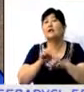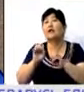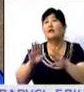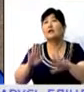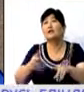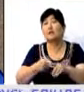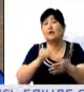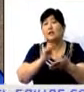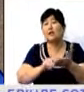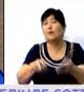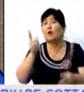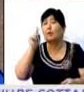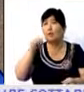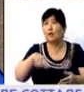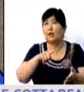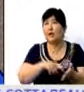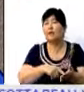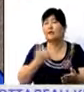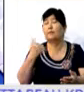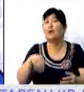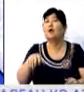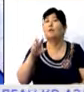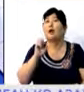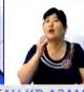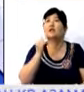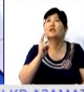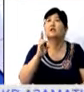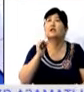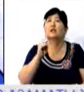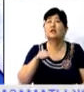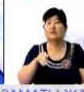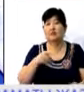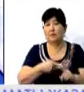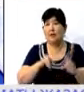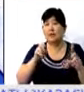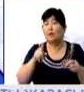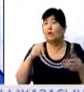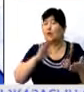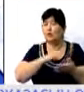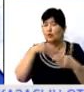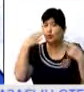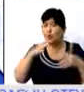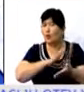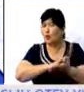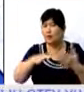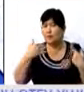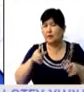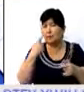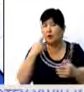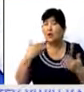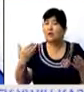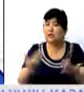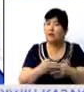жазба деректерге сүйенсек, бір кездері бұл қала Баршынкент деп аталған. Бұрын жойылып кеткен дүниені қайта қалпына келтіріп көрсету халыққа ол өте